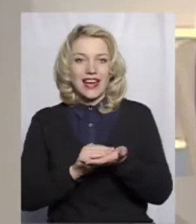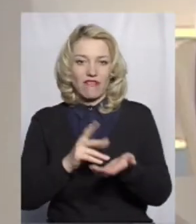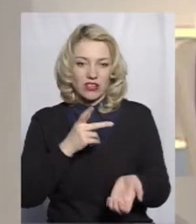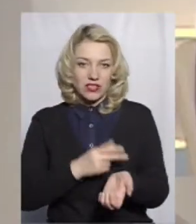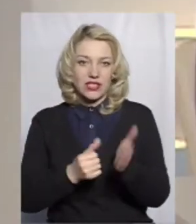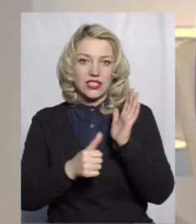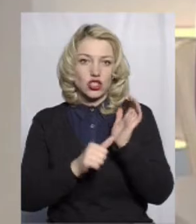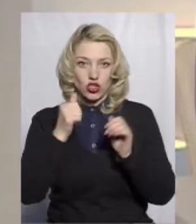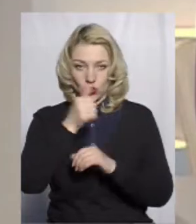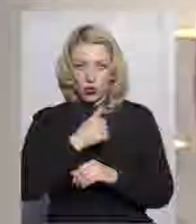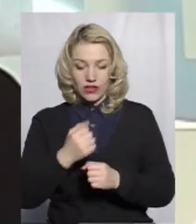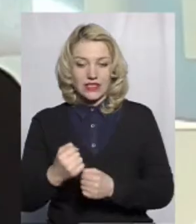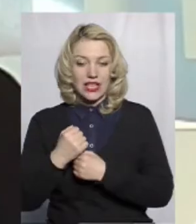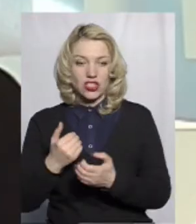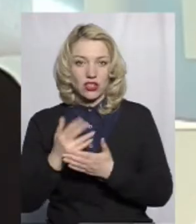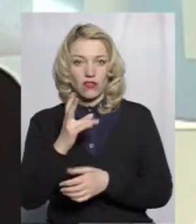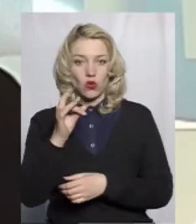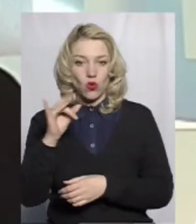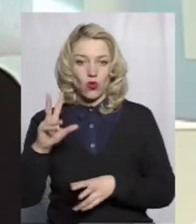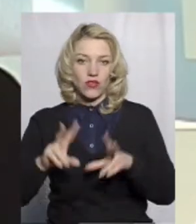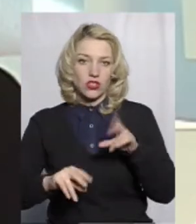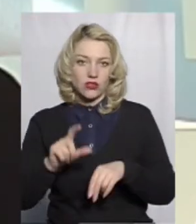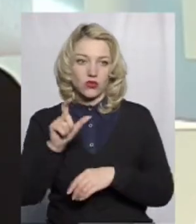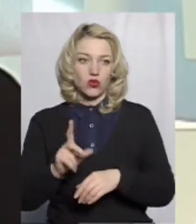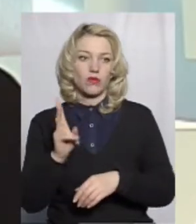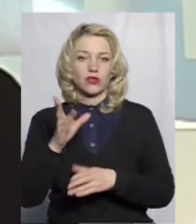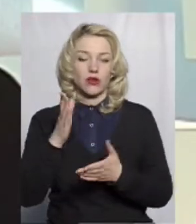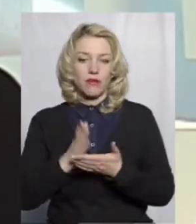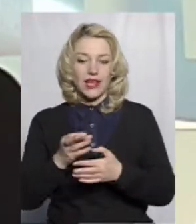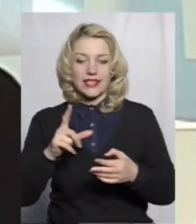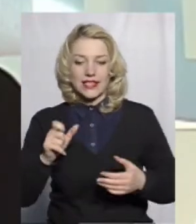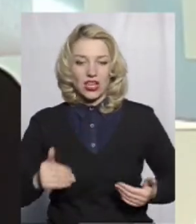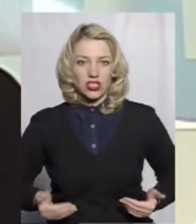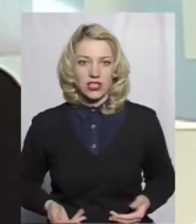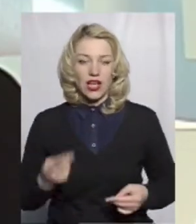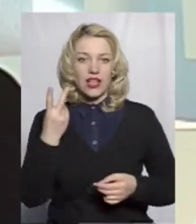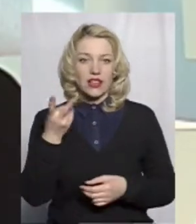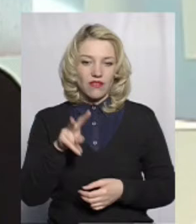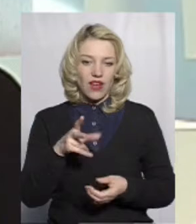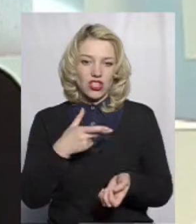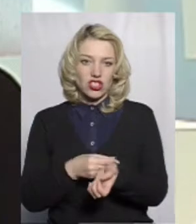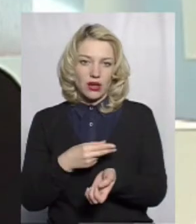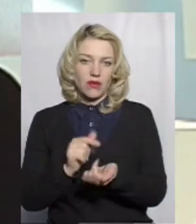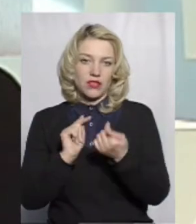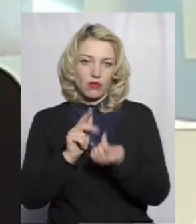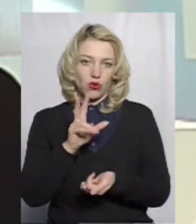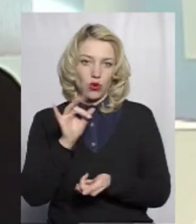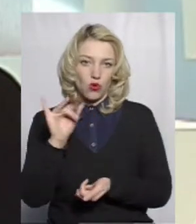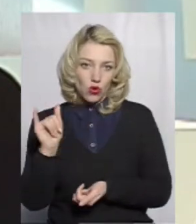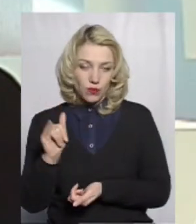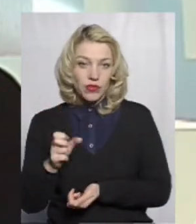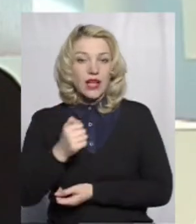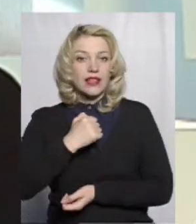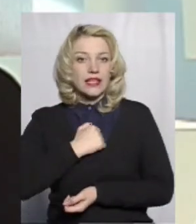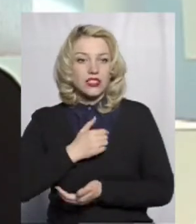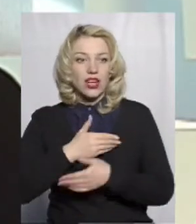років. Тобто захищеною від кору вважається особа, яка має за життя 2 щеплення проти кору. На